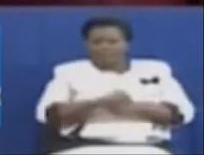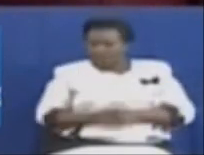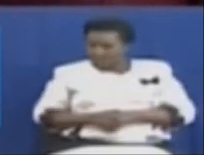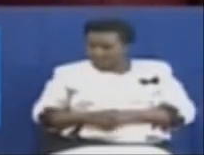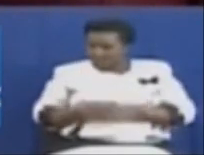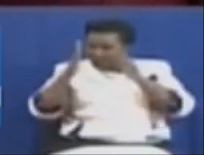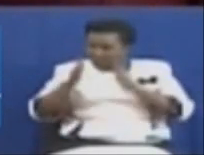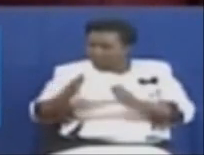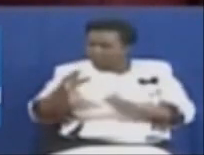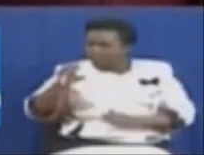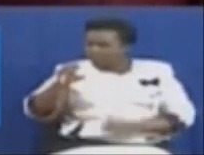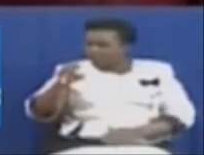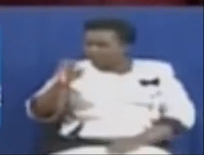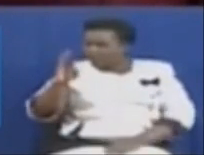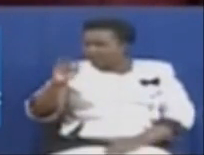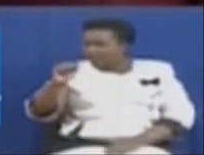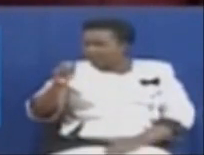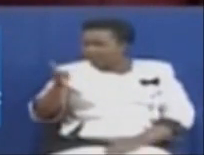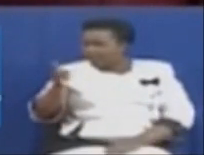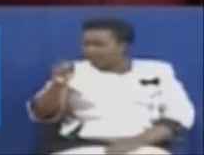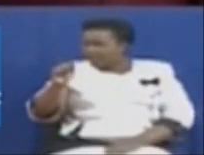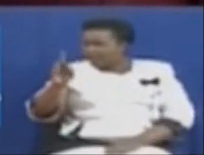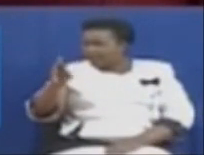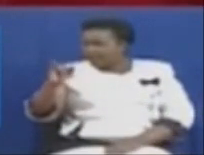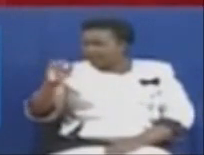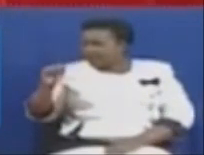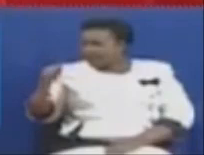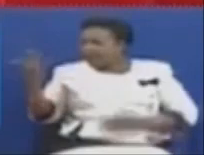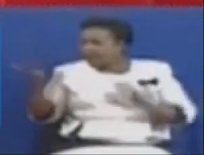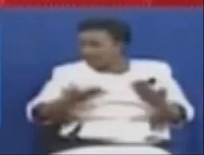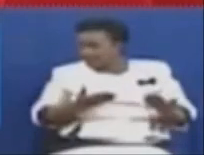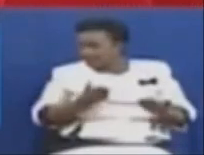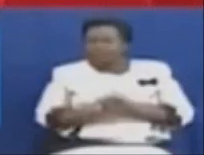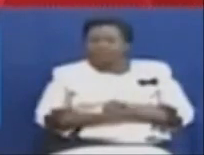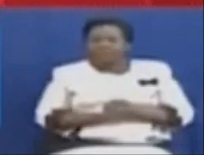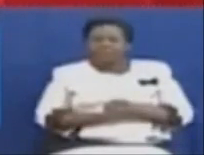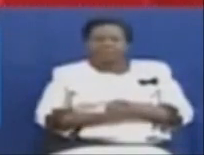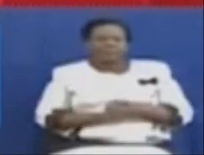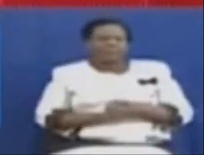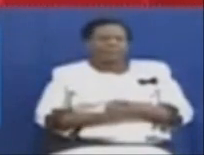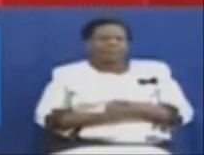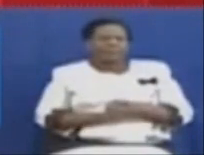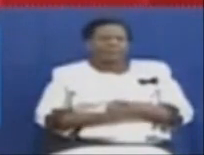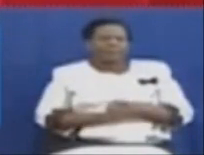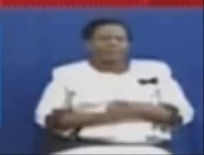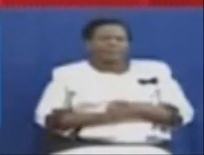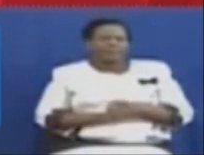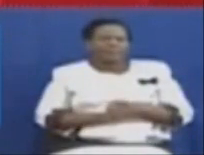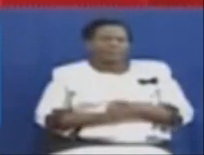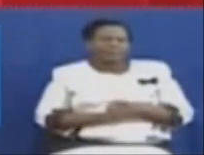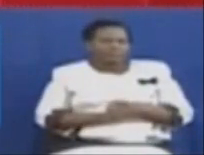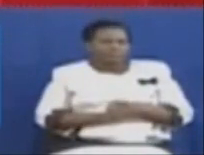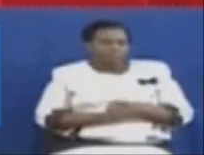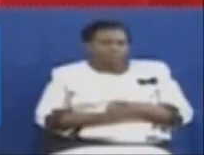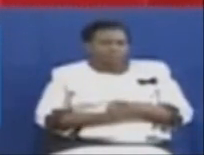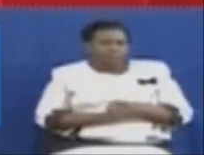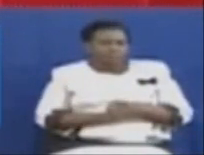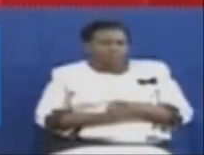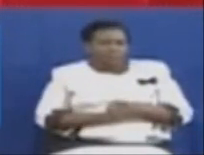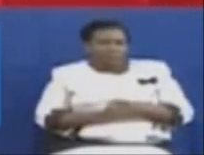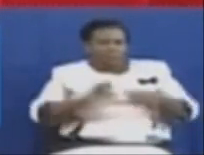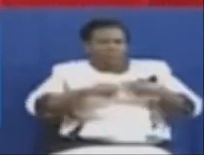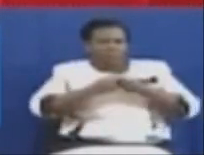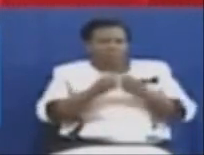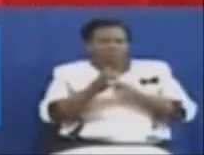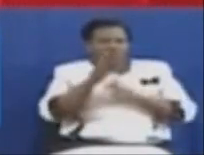tuko tayari kuanzisha baraza katika wilaya yoyote, ili mradi pawepo na miundombinu ambayo itawezesha kuanzishwa kwa baraza